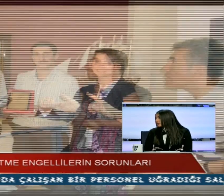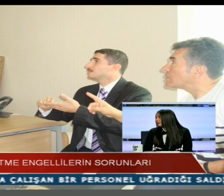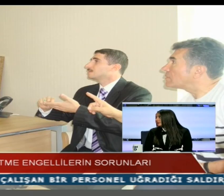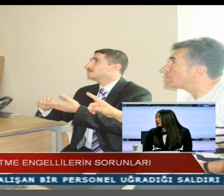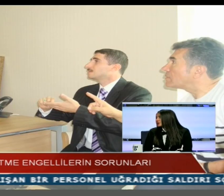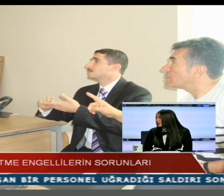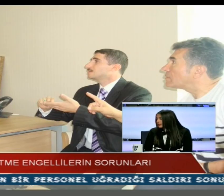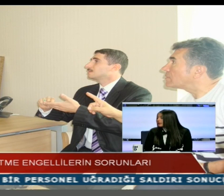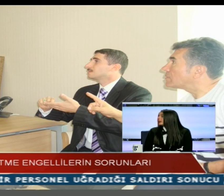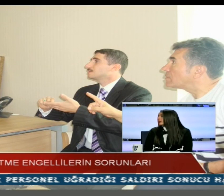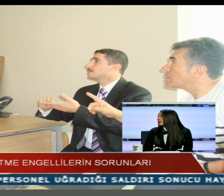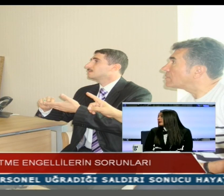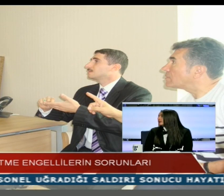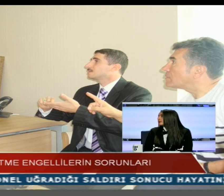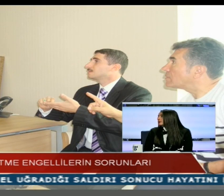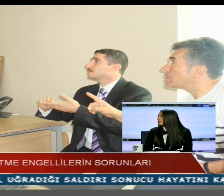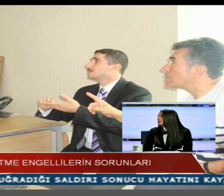tercümanlarının alımı için